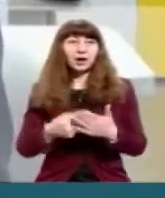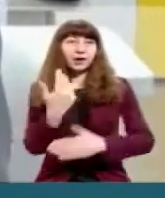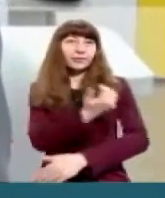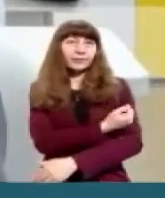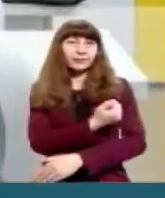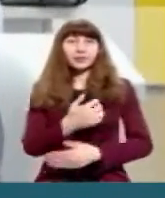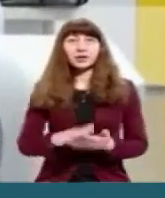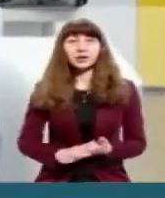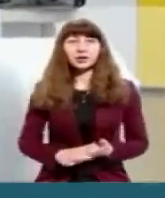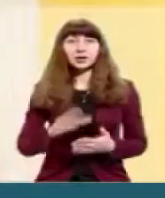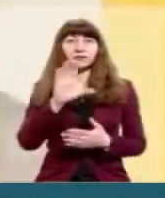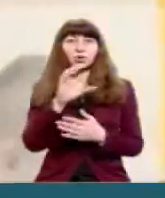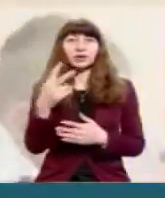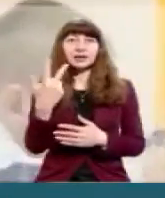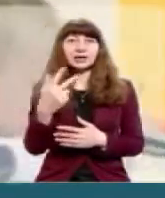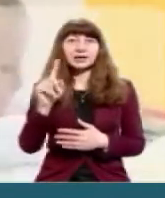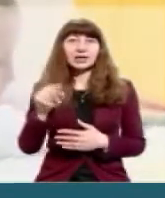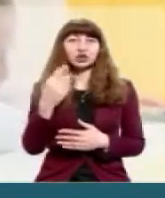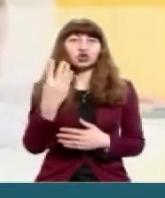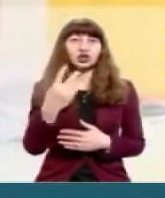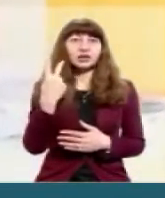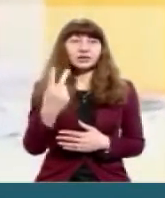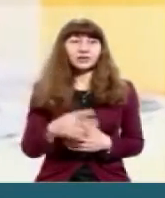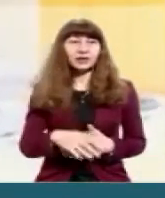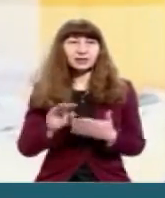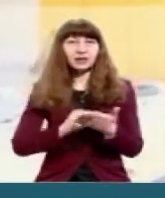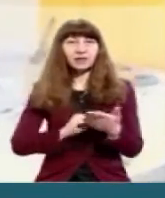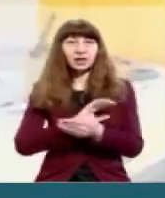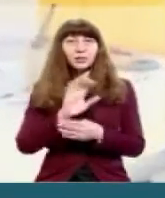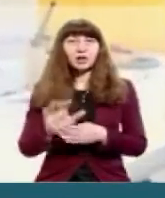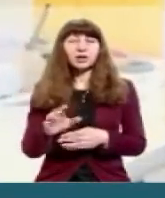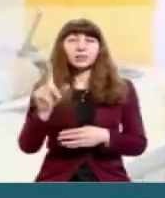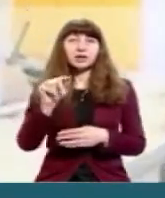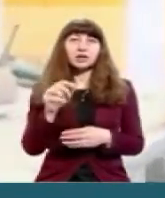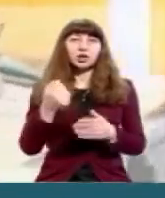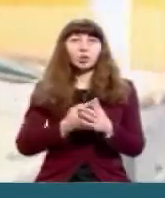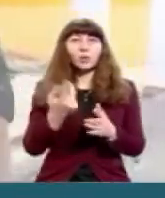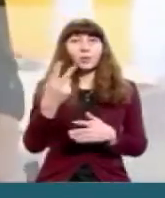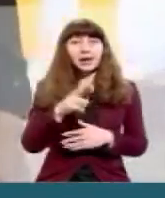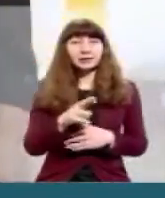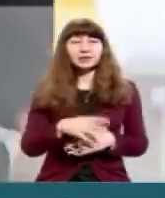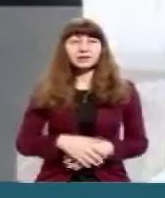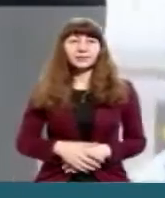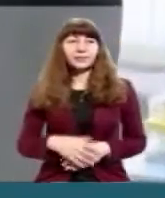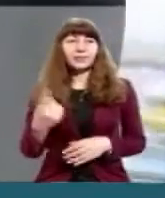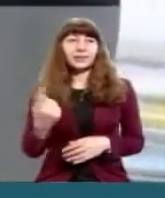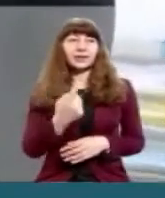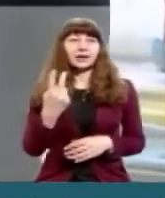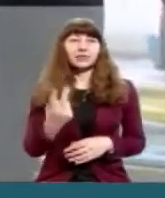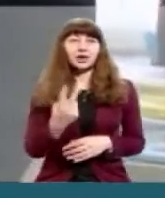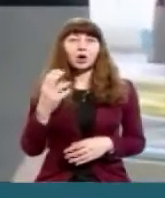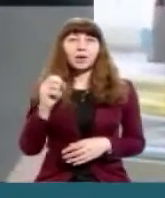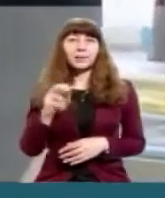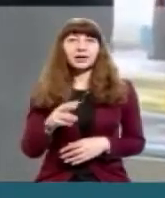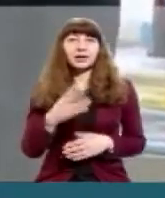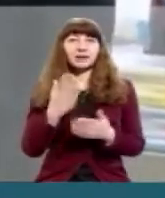паспорты және баланың 2 дана 3-4 фотосуреті болуы керек. Өтініш демалыс және мереке күндері қоспағанда дүйсенбіден жұмаға